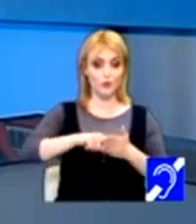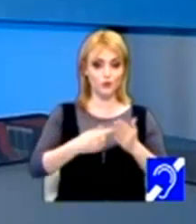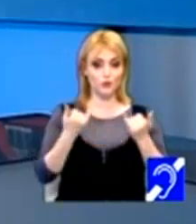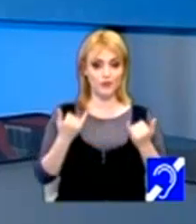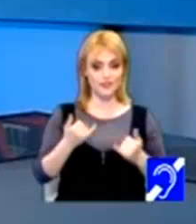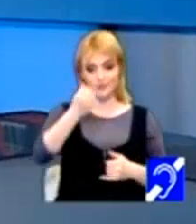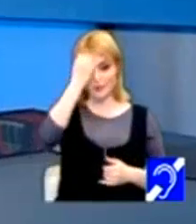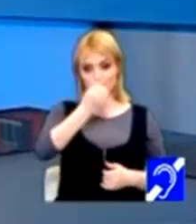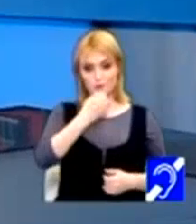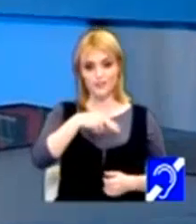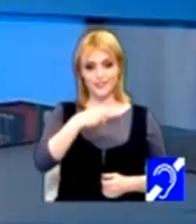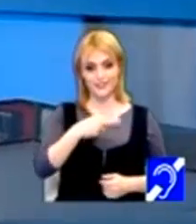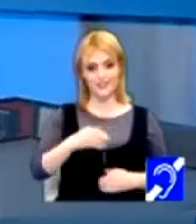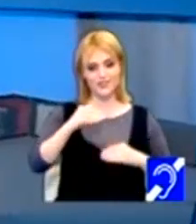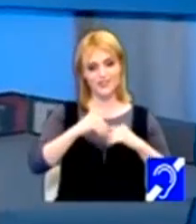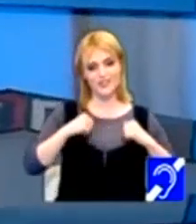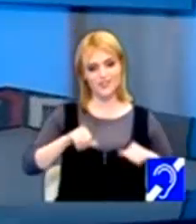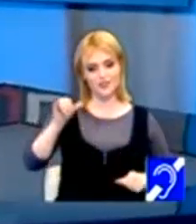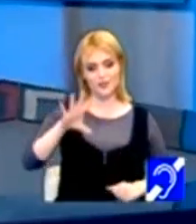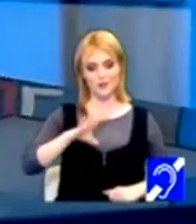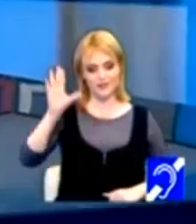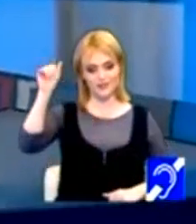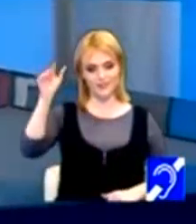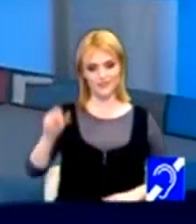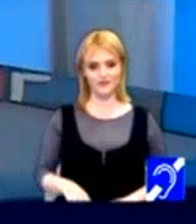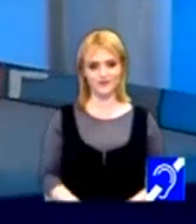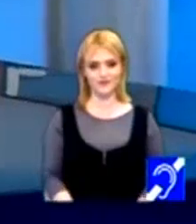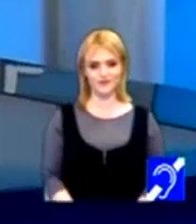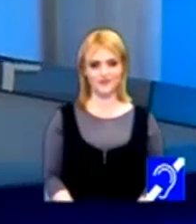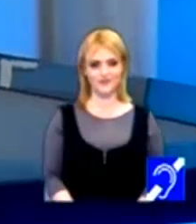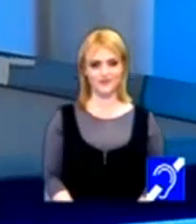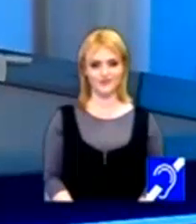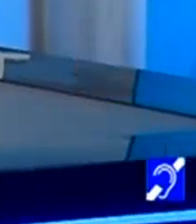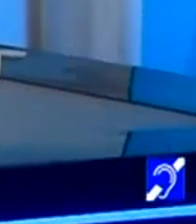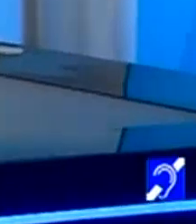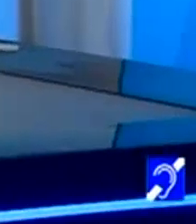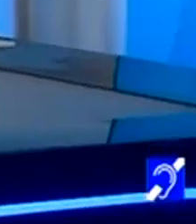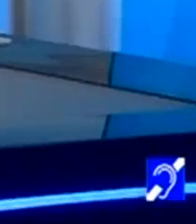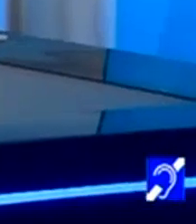și vă mulțumesc pentru atenție. O seară liniștită vă doresc. La revedere!